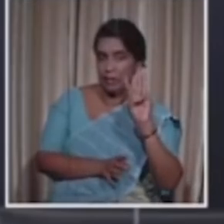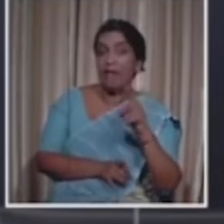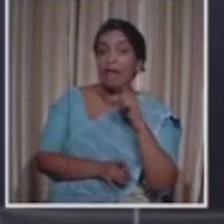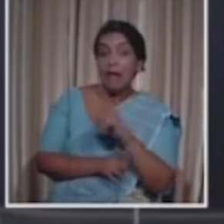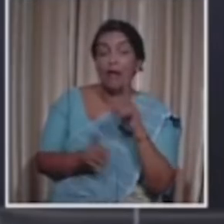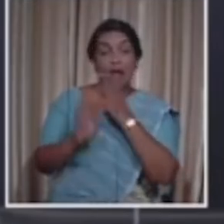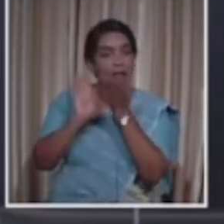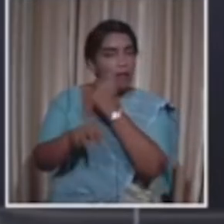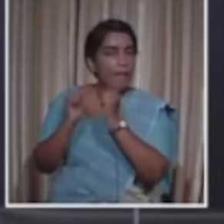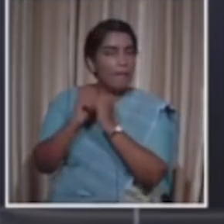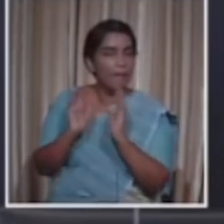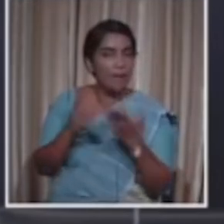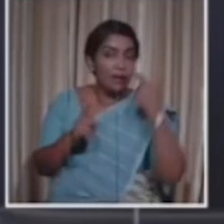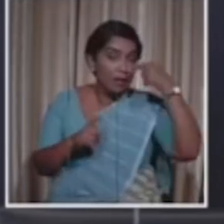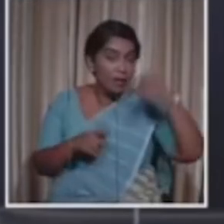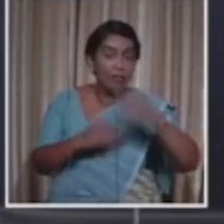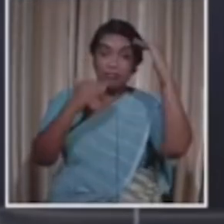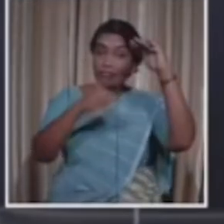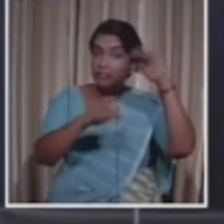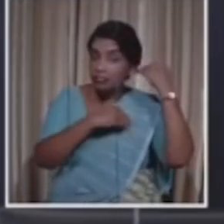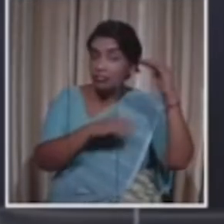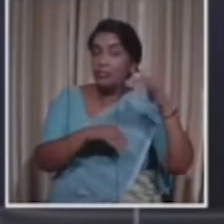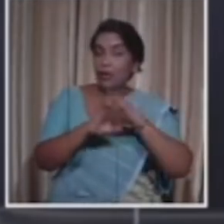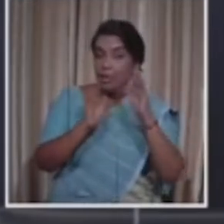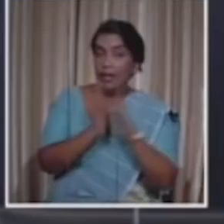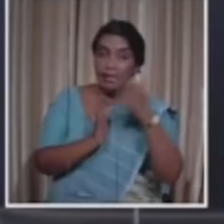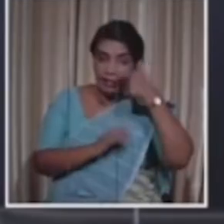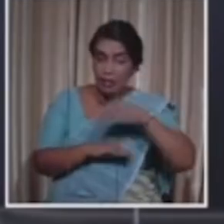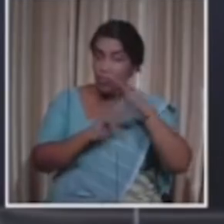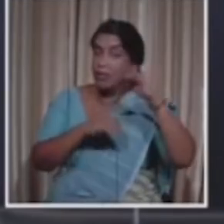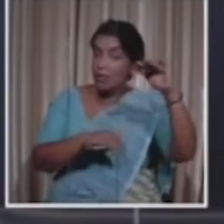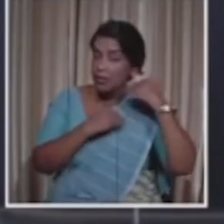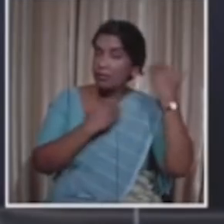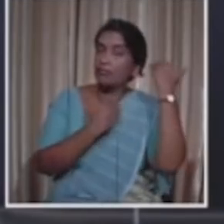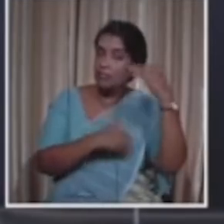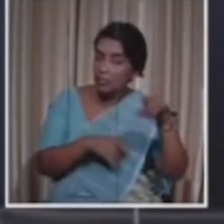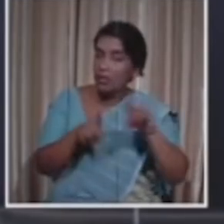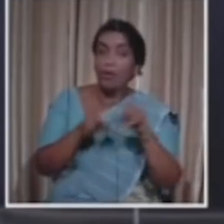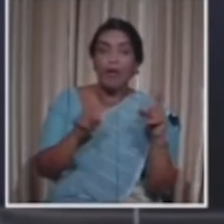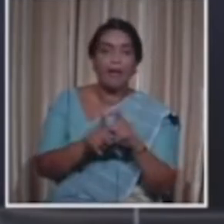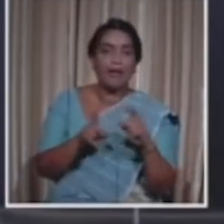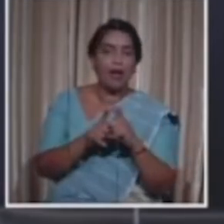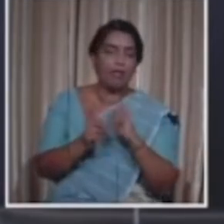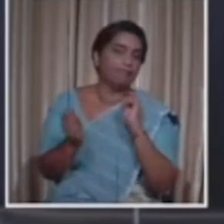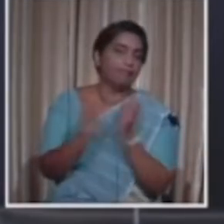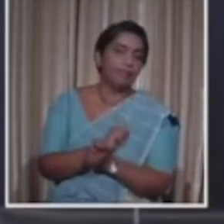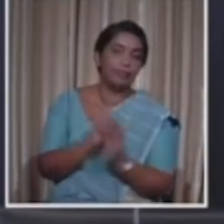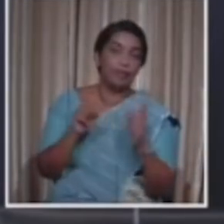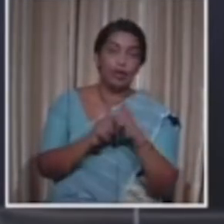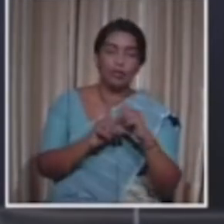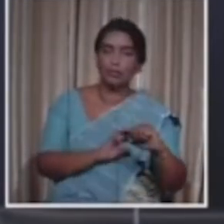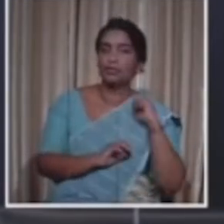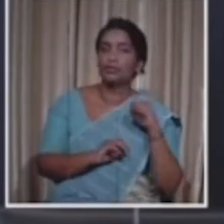waling khaniya aanayane khaniya dravya kiyanne tel aanayane apanayane sandaha dollar waling gewanne nisa dollar ekak shaktimath